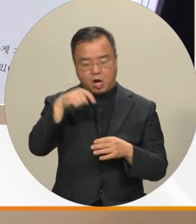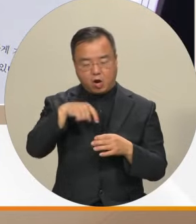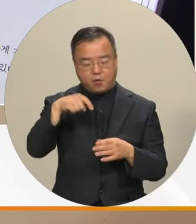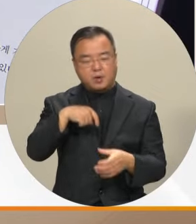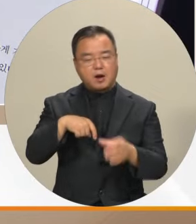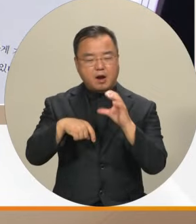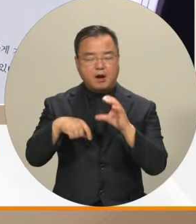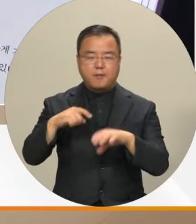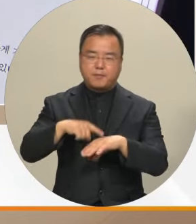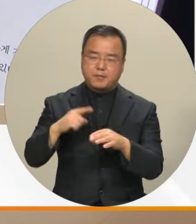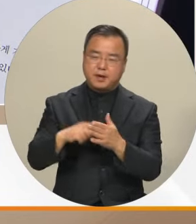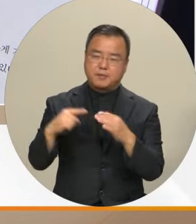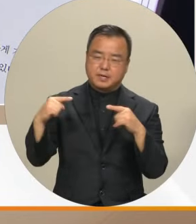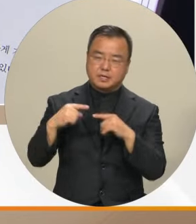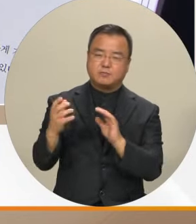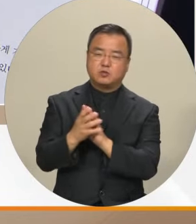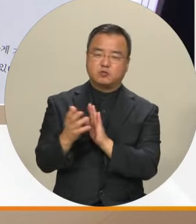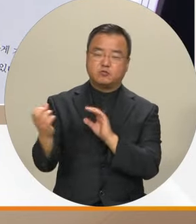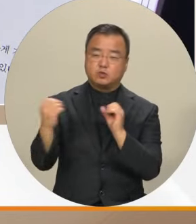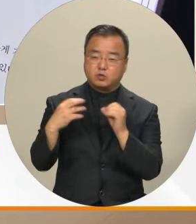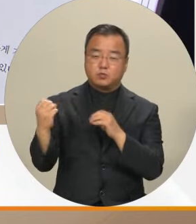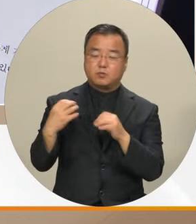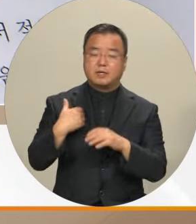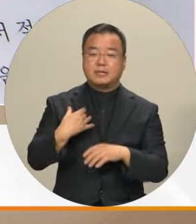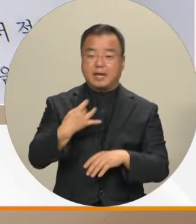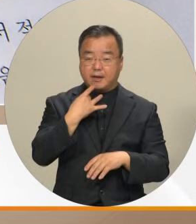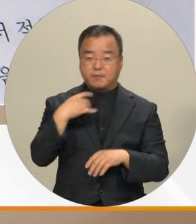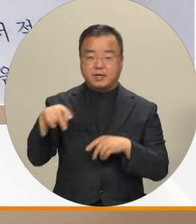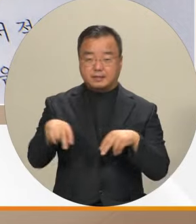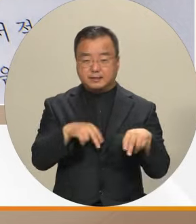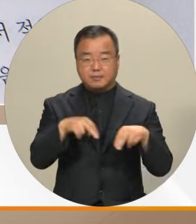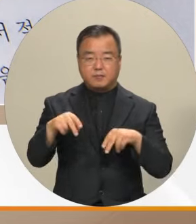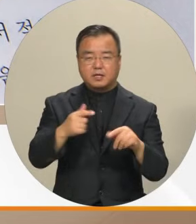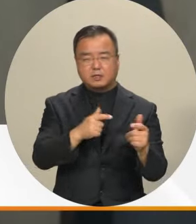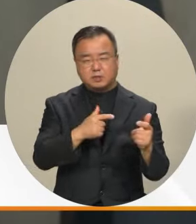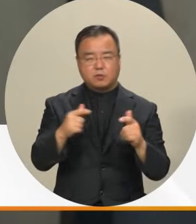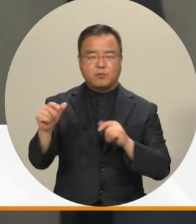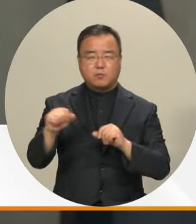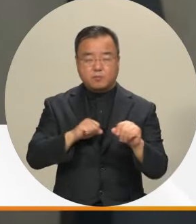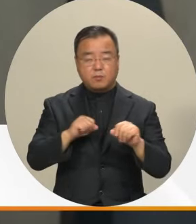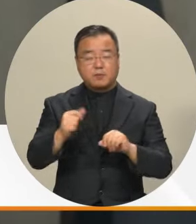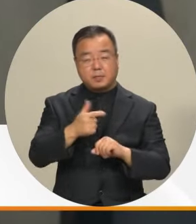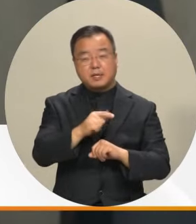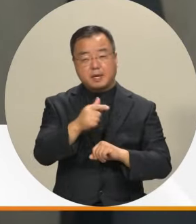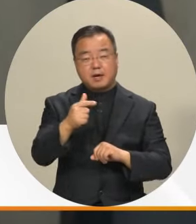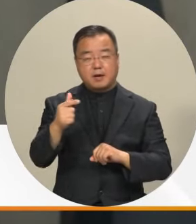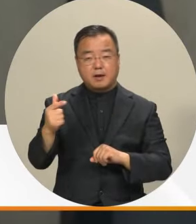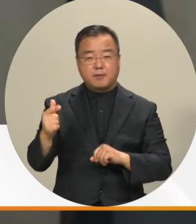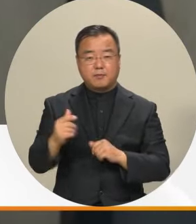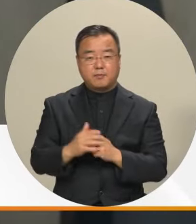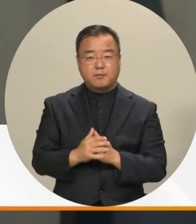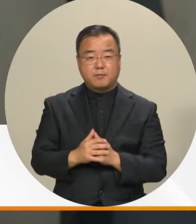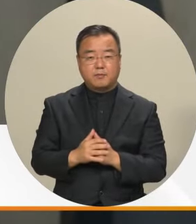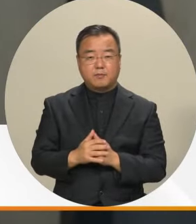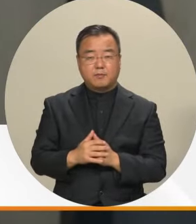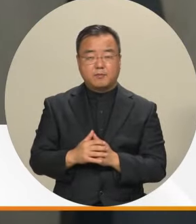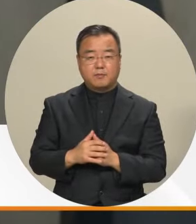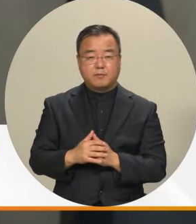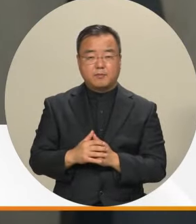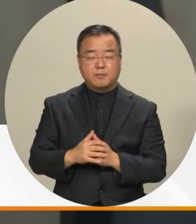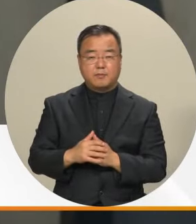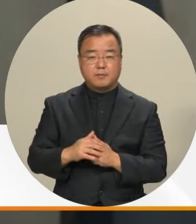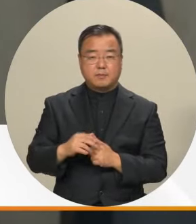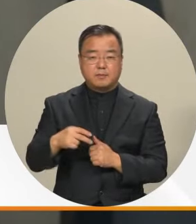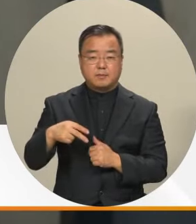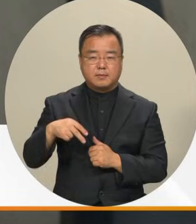친구와의 공감 소통 어 남만의 작은 산책 뭐 만 가지 천가 천가지 가수로 치면 센 리스트